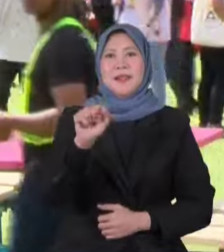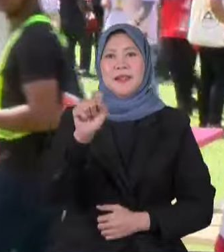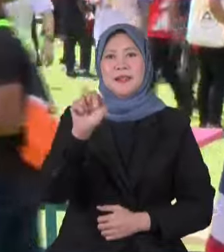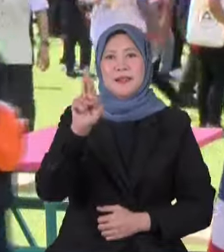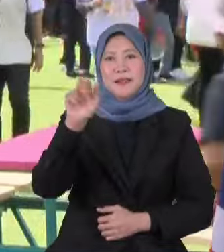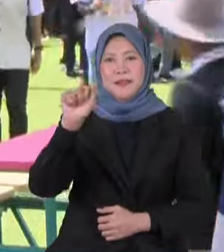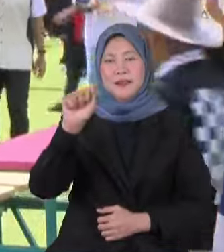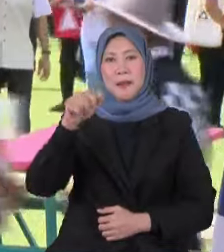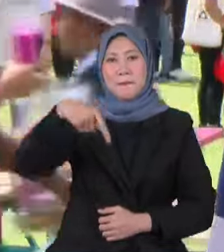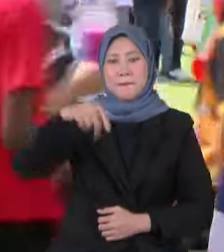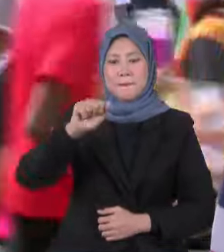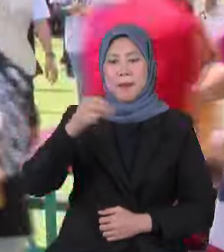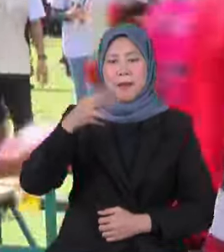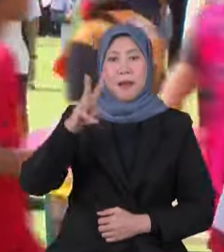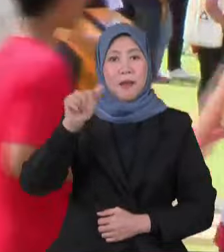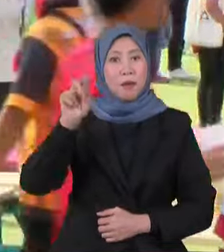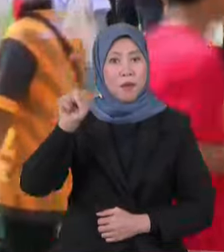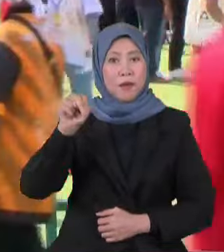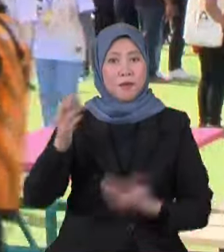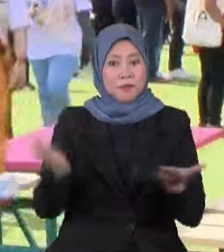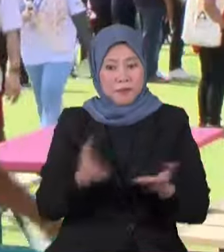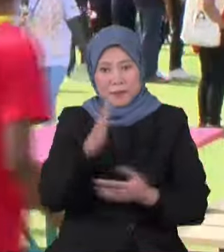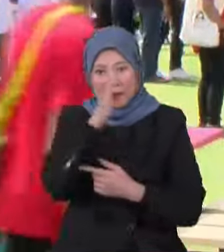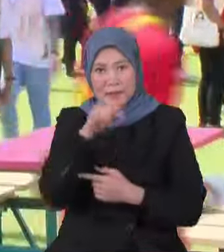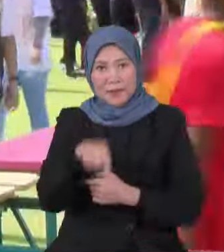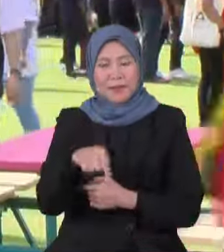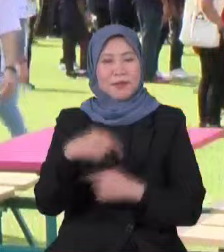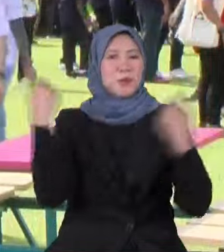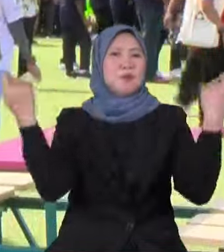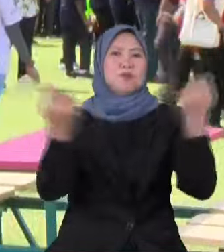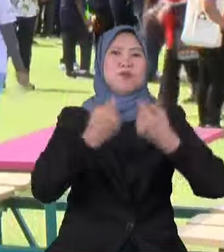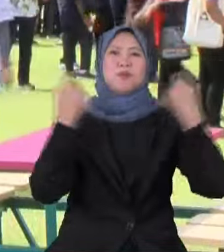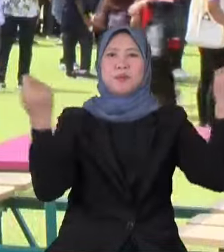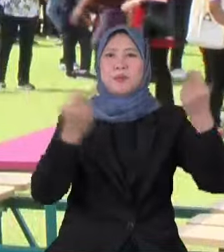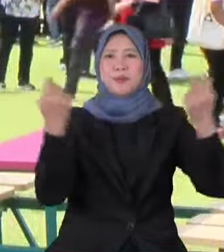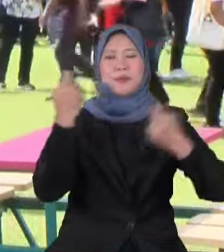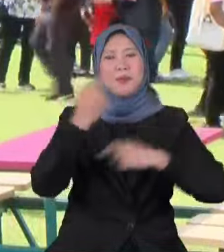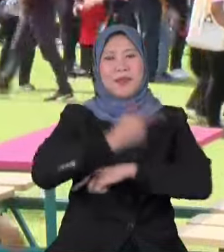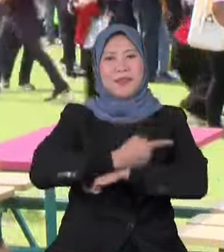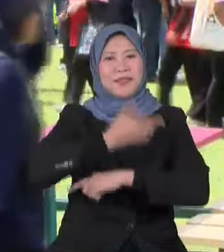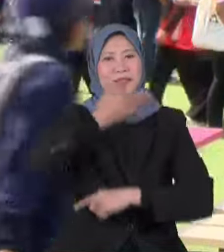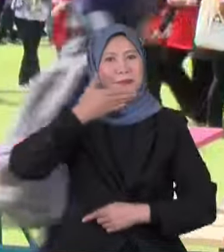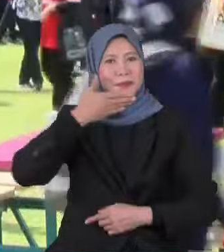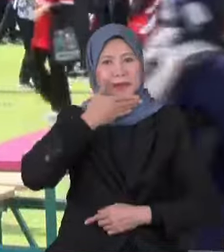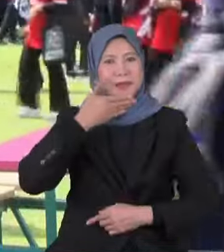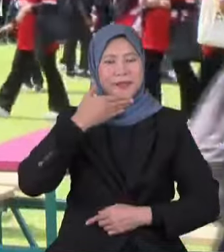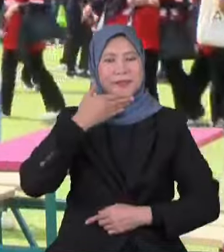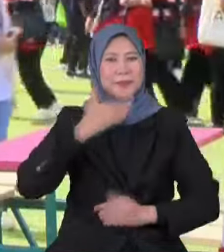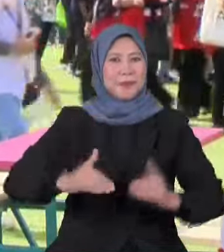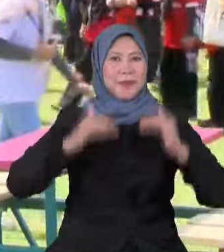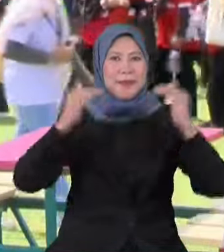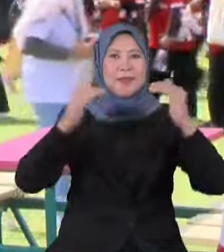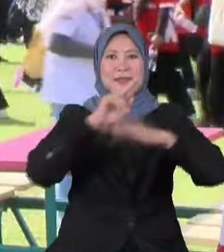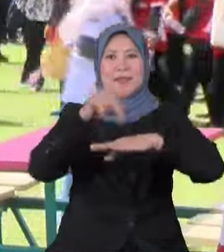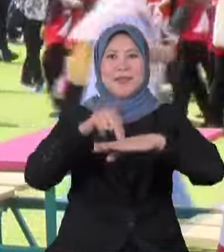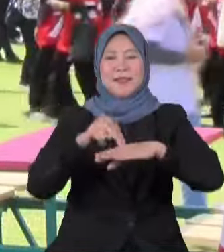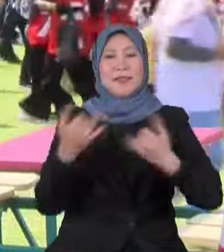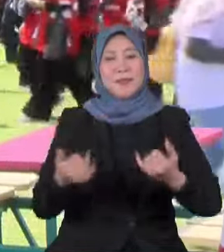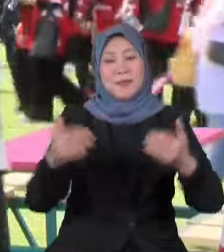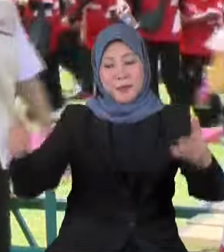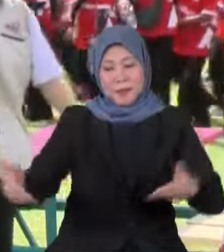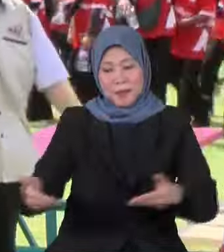Pahlawan ini untuk sama-sama sertai memeriahkan Hari Belia Negara 2024 Peringkat Kebangsaan. Ayuh kita berkenalan dengan